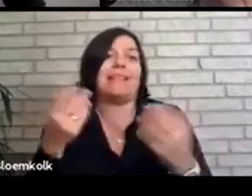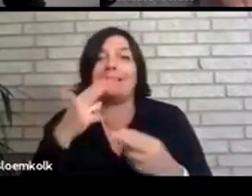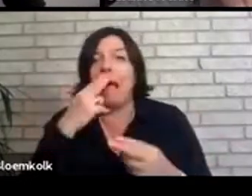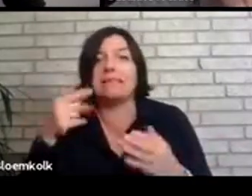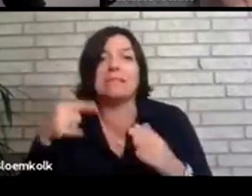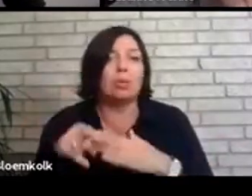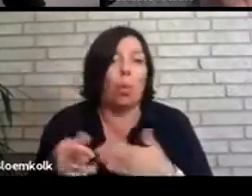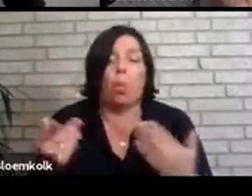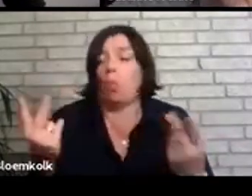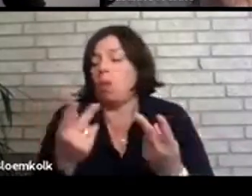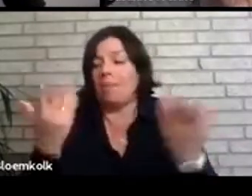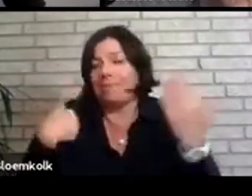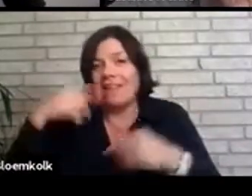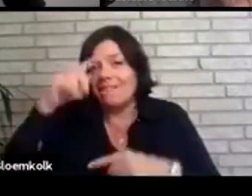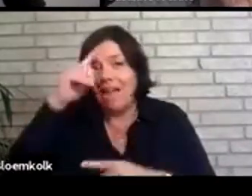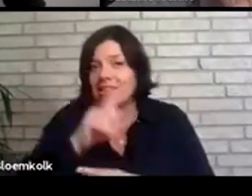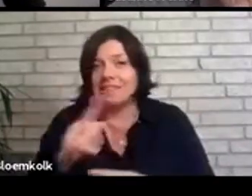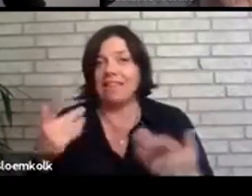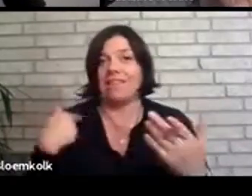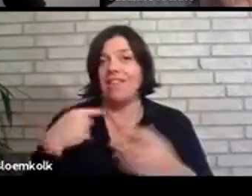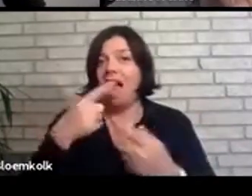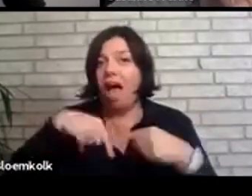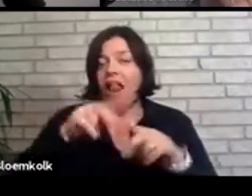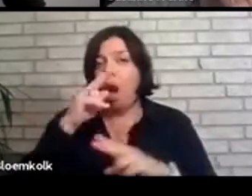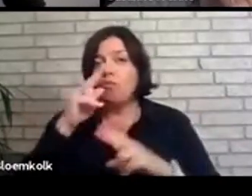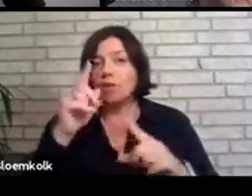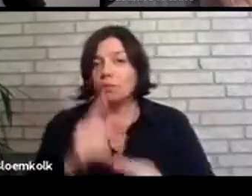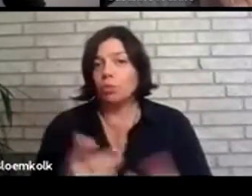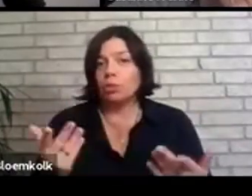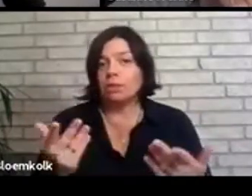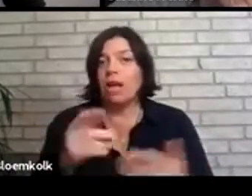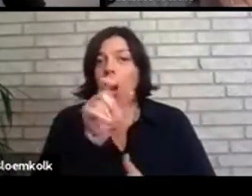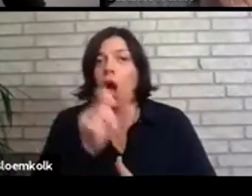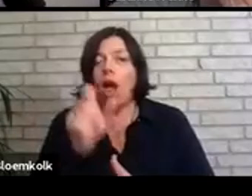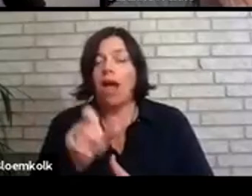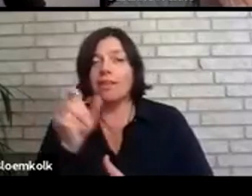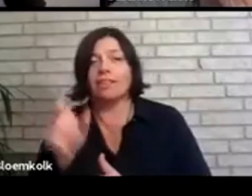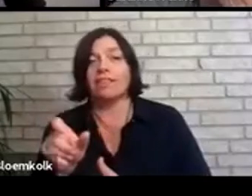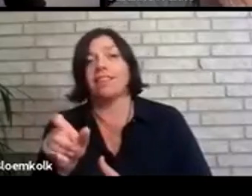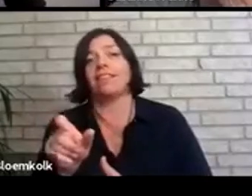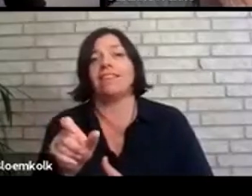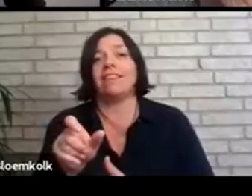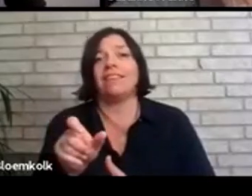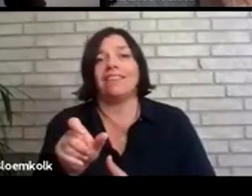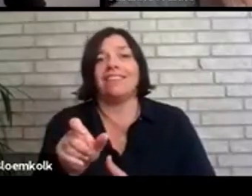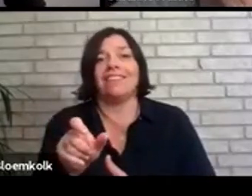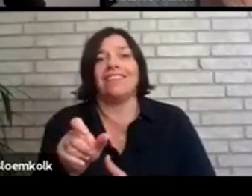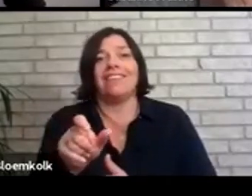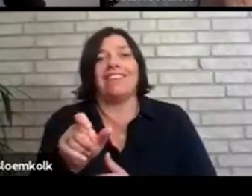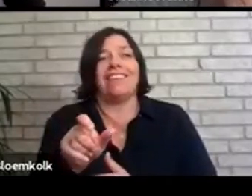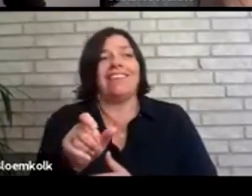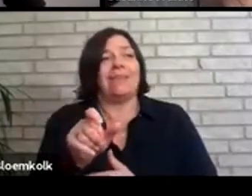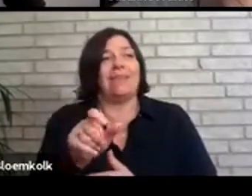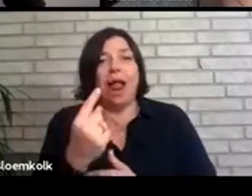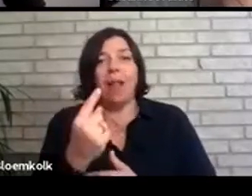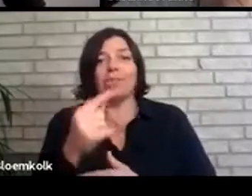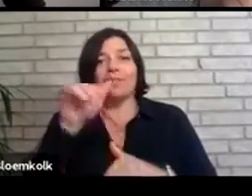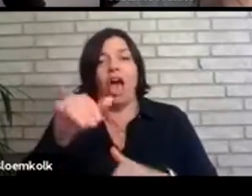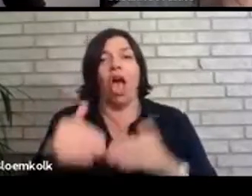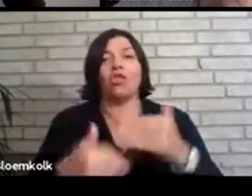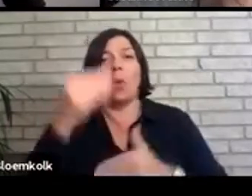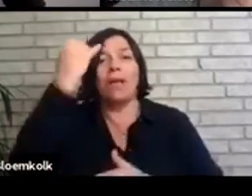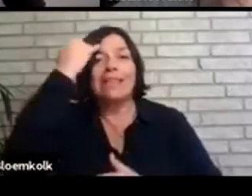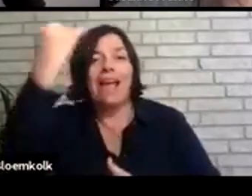sein können. Und wir müssen aufpassen, ja, dass jetzt auch die Leute, die wunderbar diese Konzepte schreiben und sich engagieren, dass die